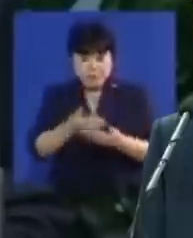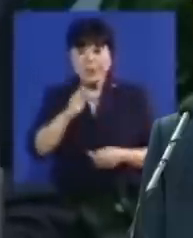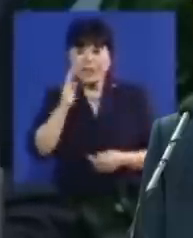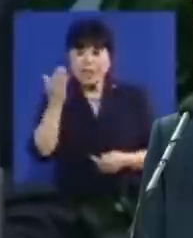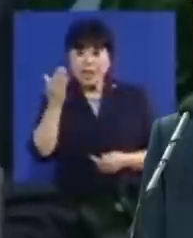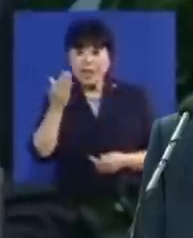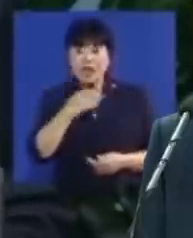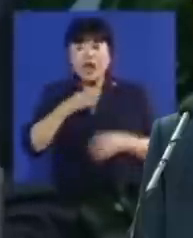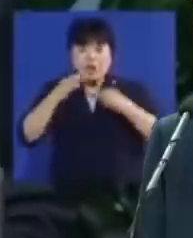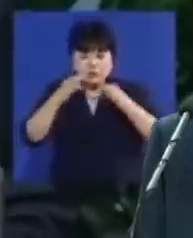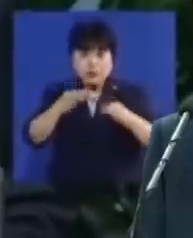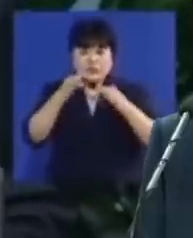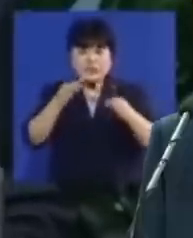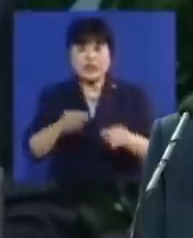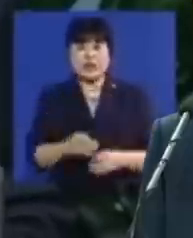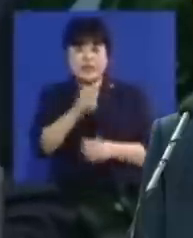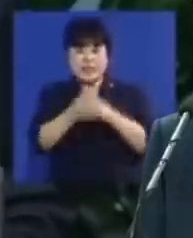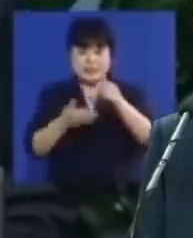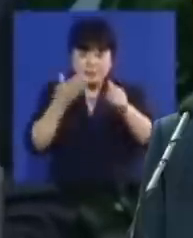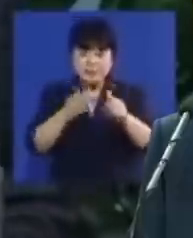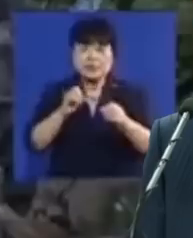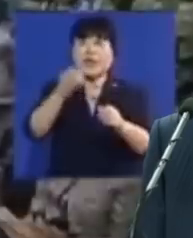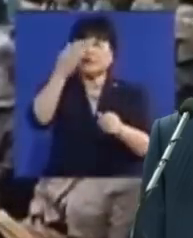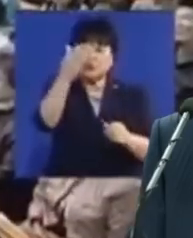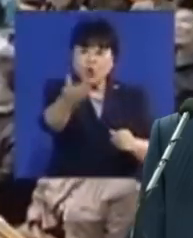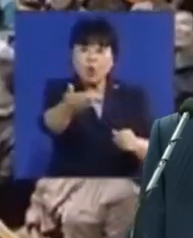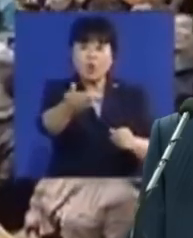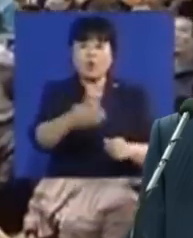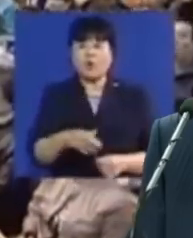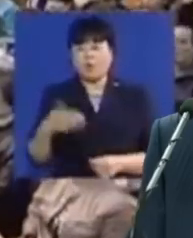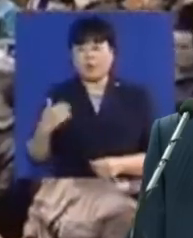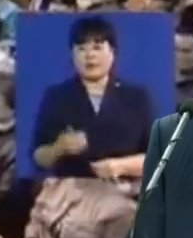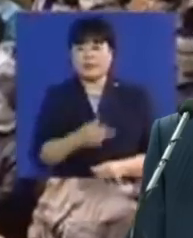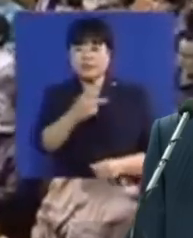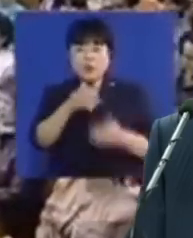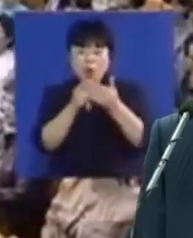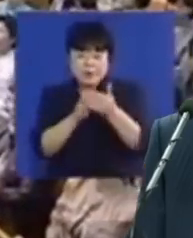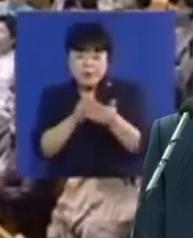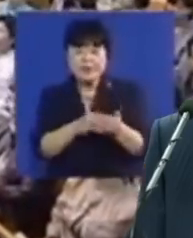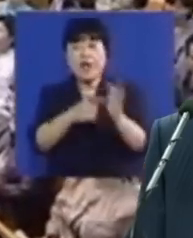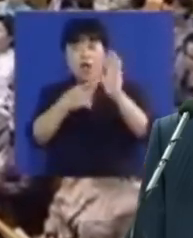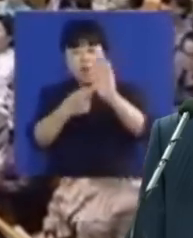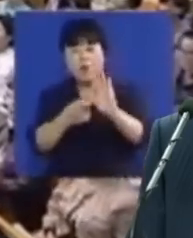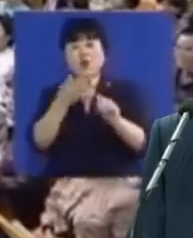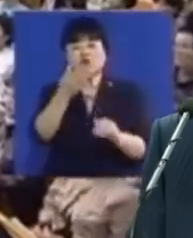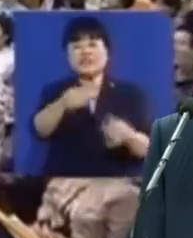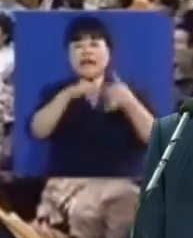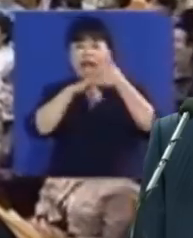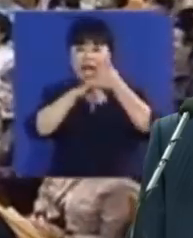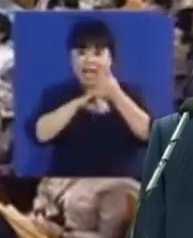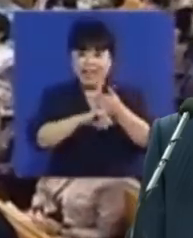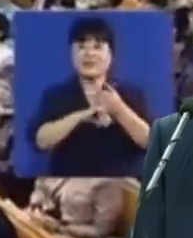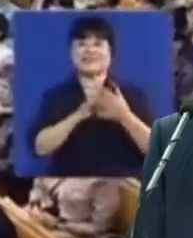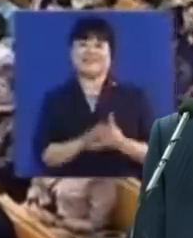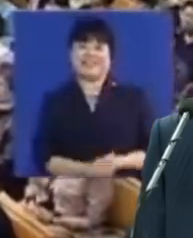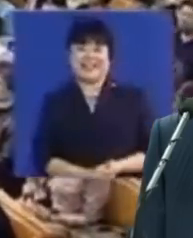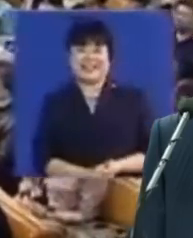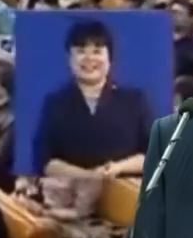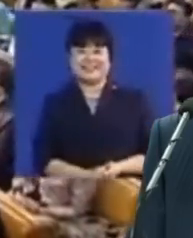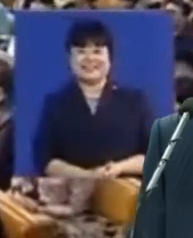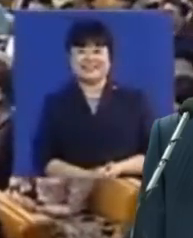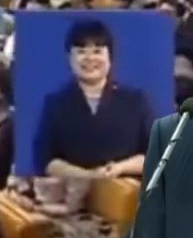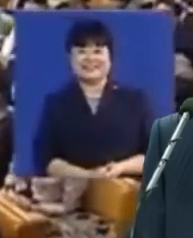너희는 내게 부르짖어라. 내가 내게 응답하겠고 내가 알지 못하는 크고 비밀한 일을 보여주리라고 말씀한 것입니다.